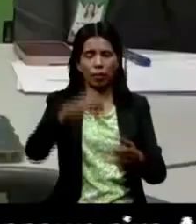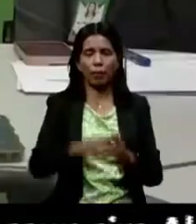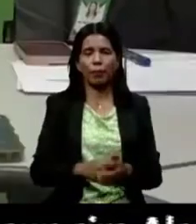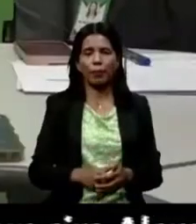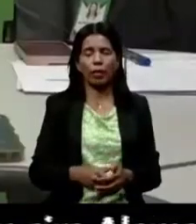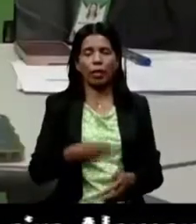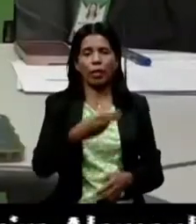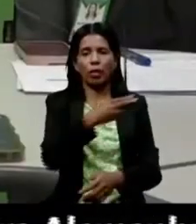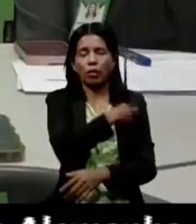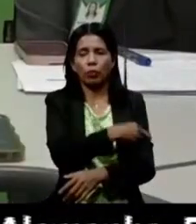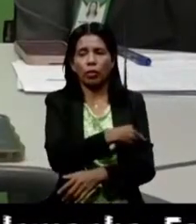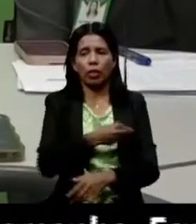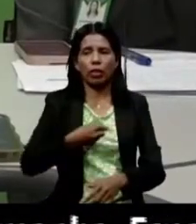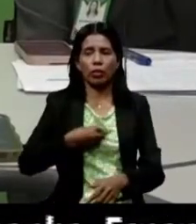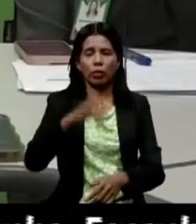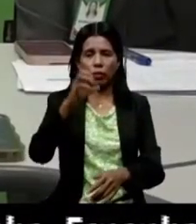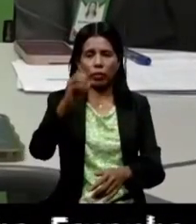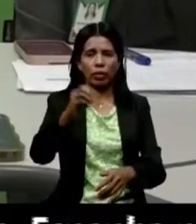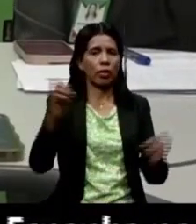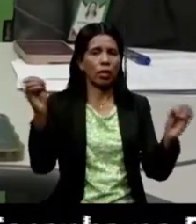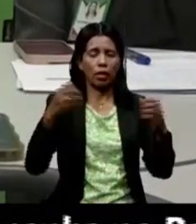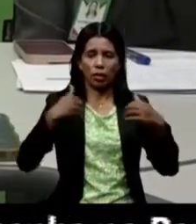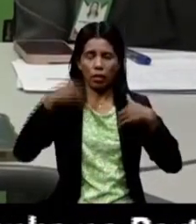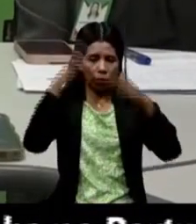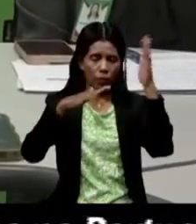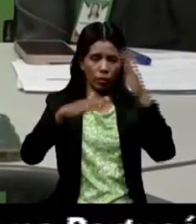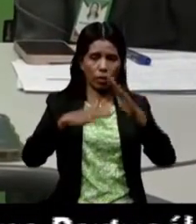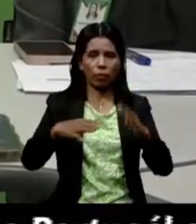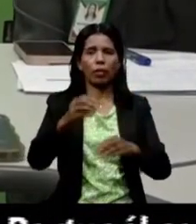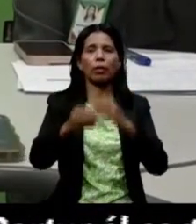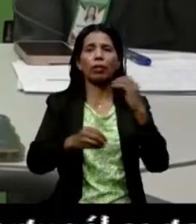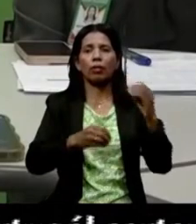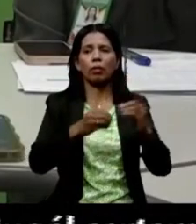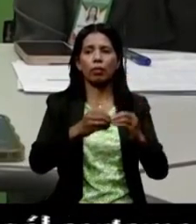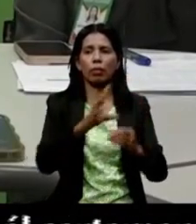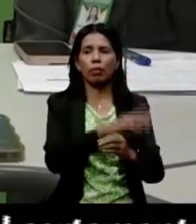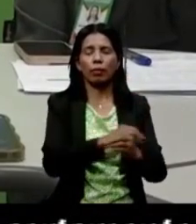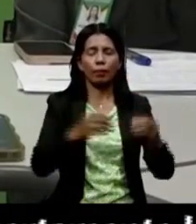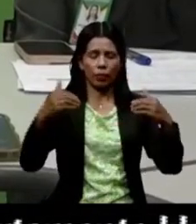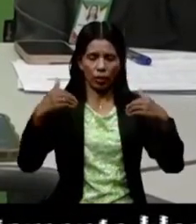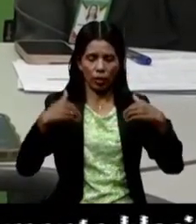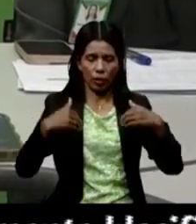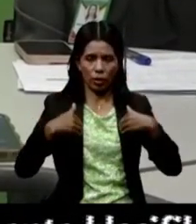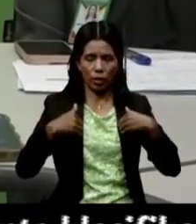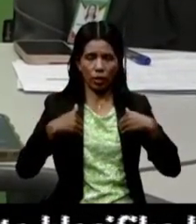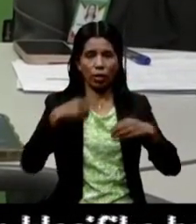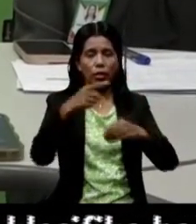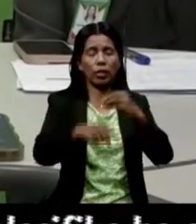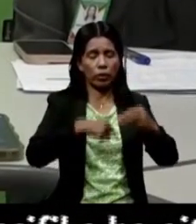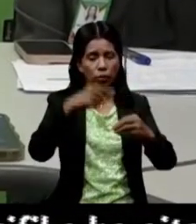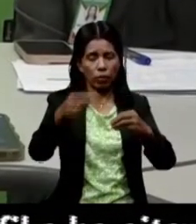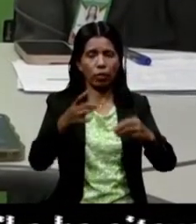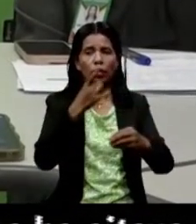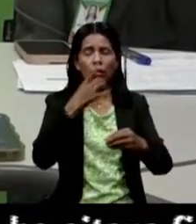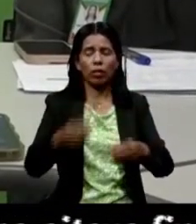iha problema ho ahi mate horkalan, tamba HNGB rasik iha generator nebe mak apropriaru, ho di ato responde